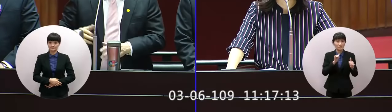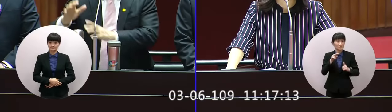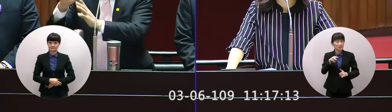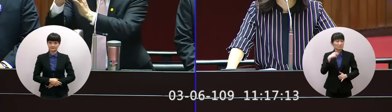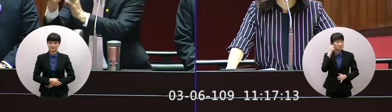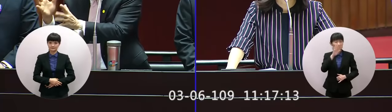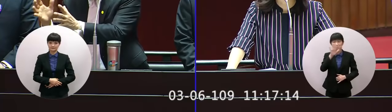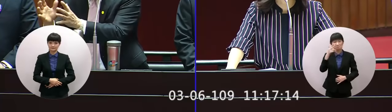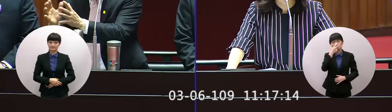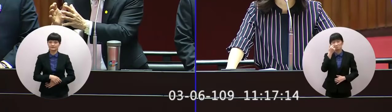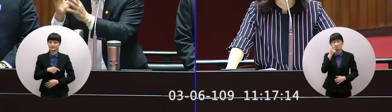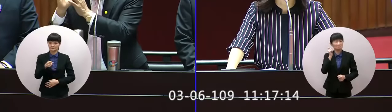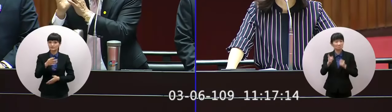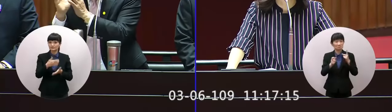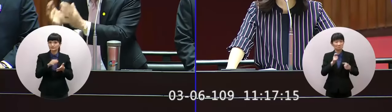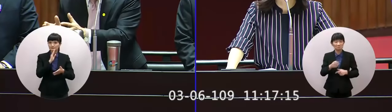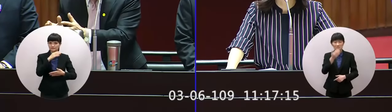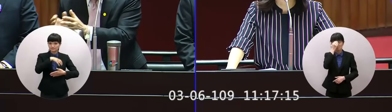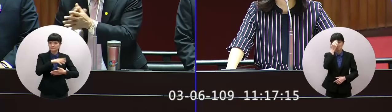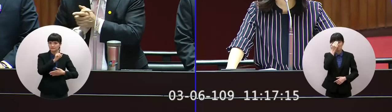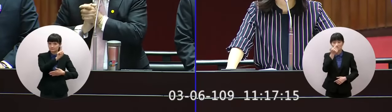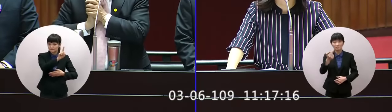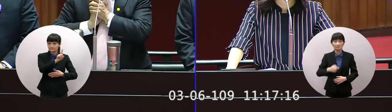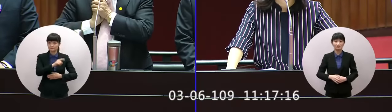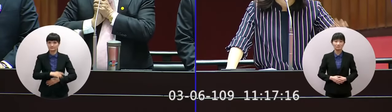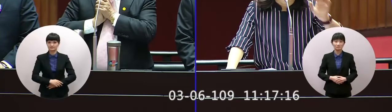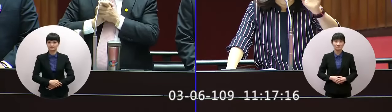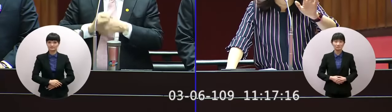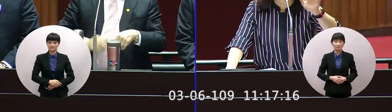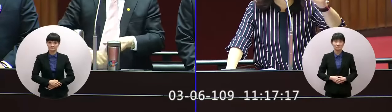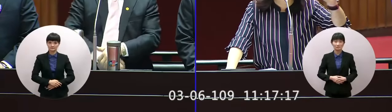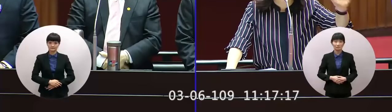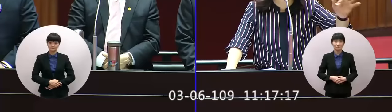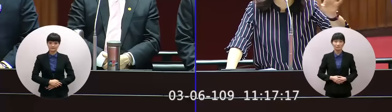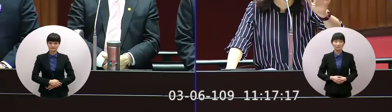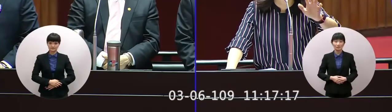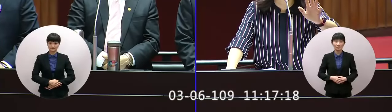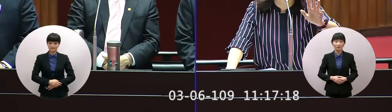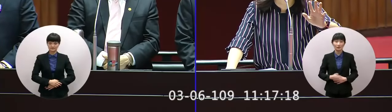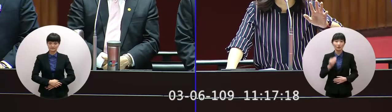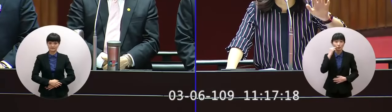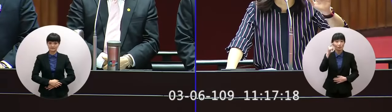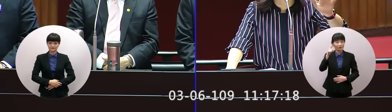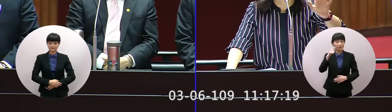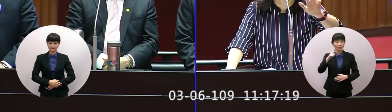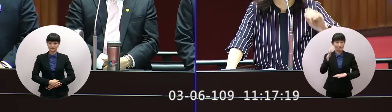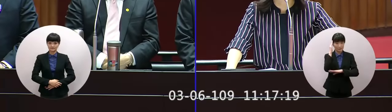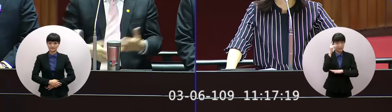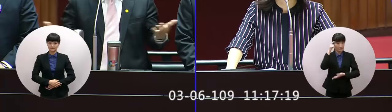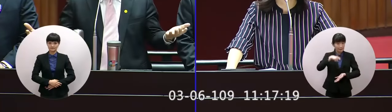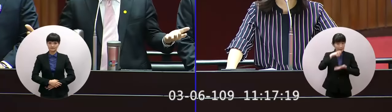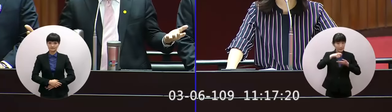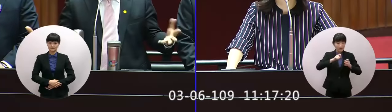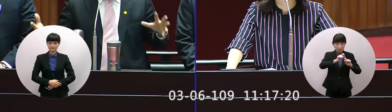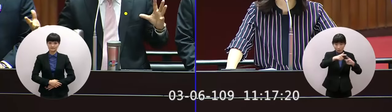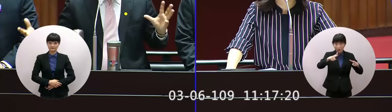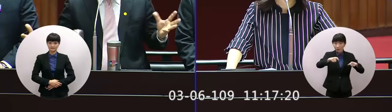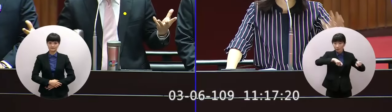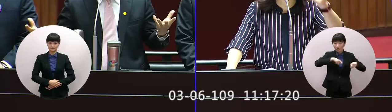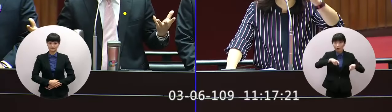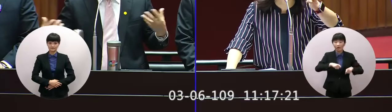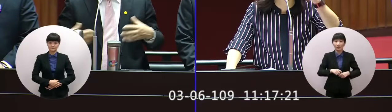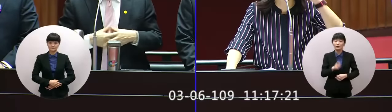嘛， 对，不 方便，好，所以这个部分。好了，如果你有各种方案，那请你看哪时候要告诉大